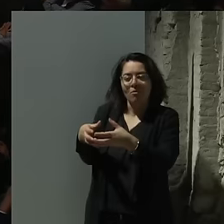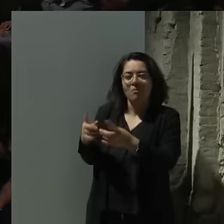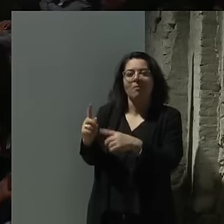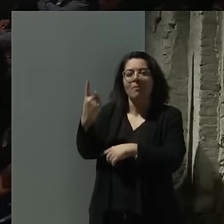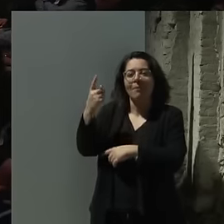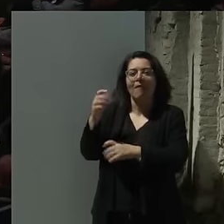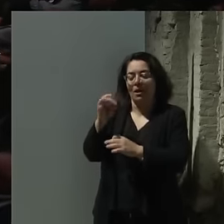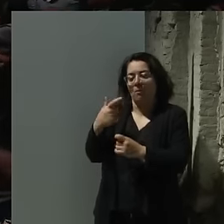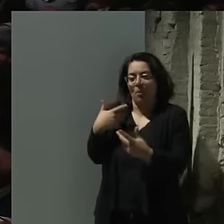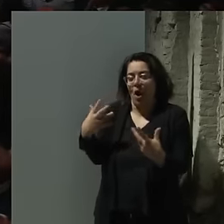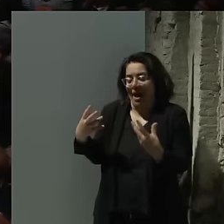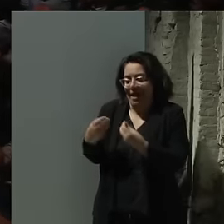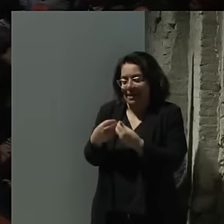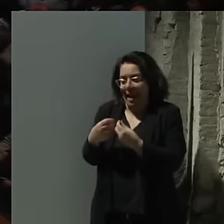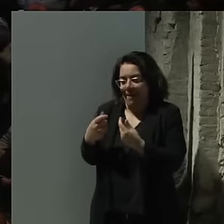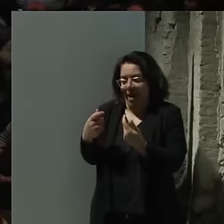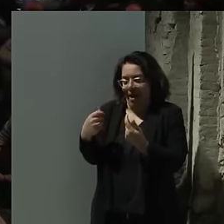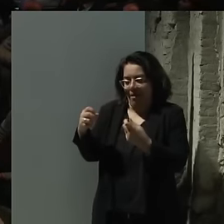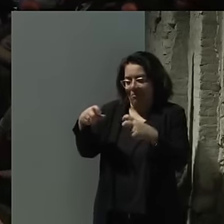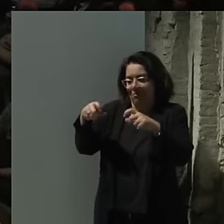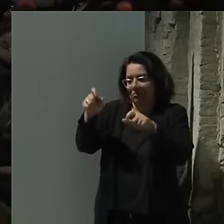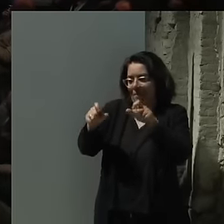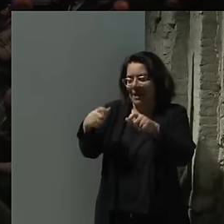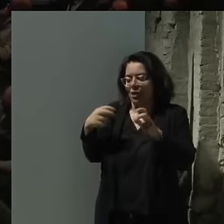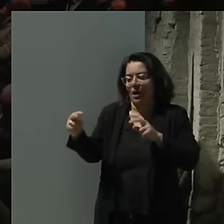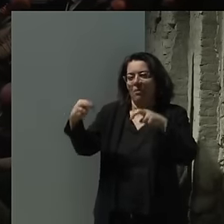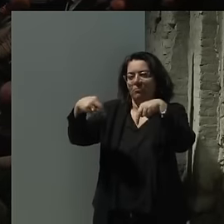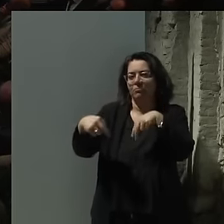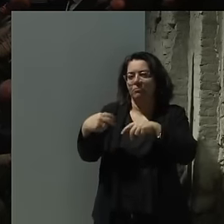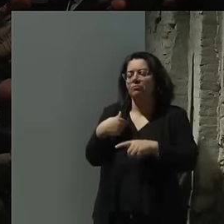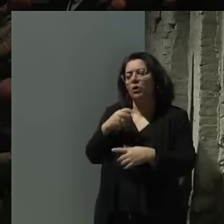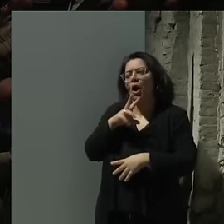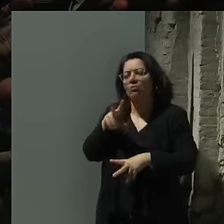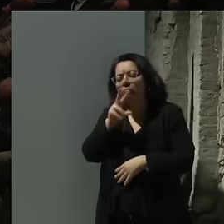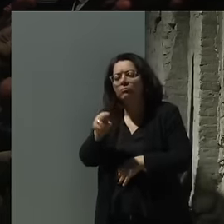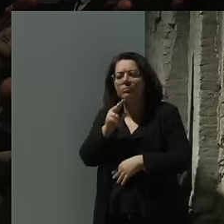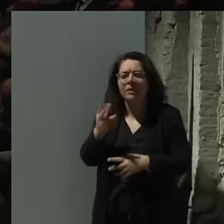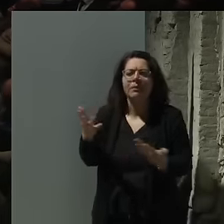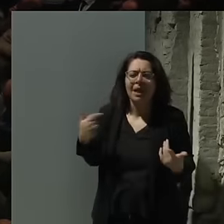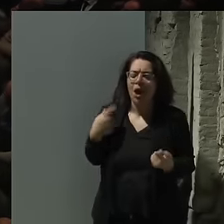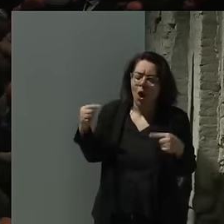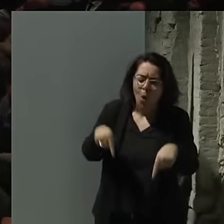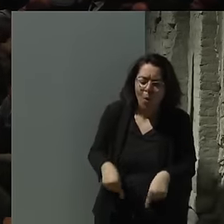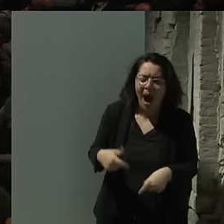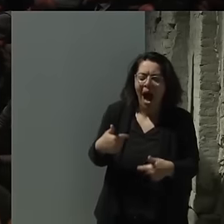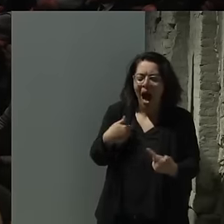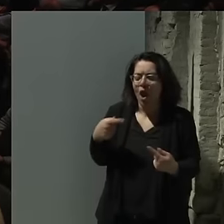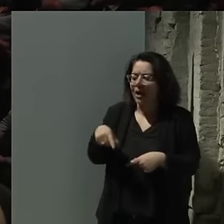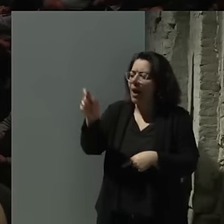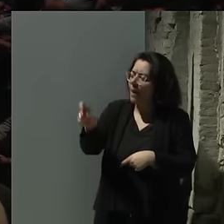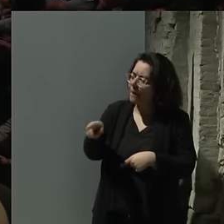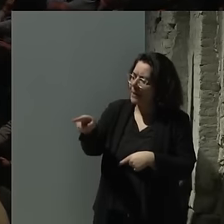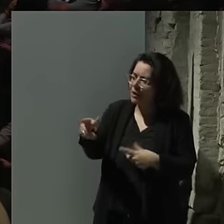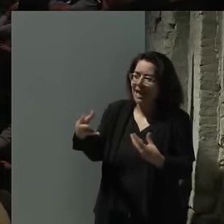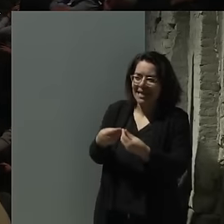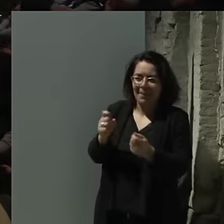fronte all'altro con il nostro gruppo, io ho preso la parola per primo, ho detto: bene, siamo qua perché dobbiamo parlare, voi sappiate che io ho